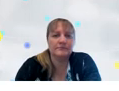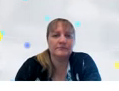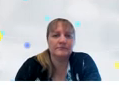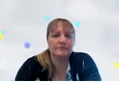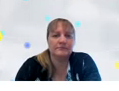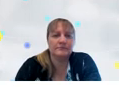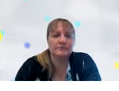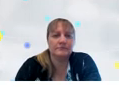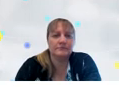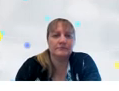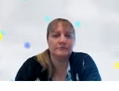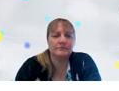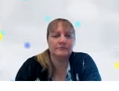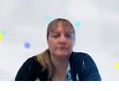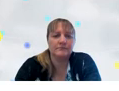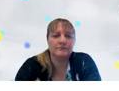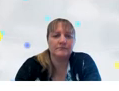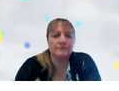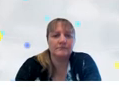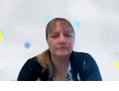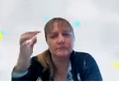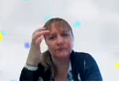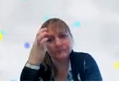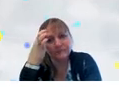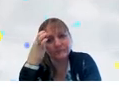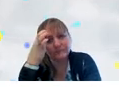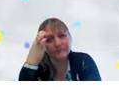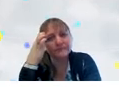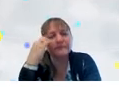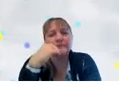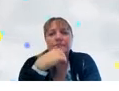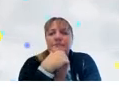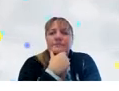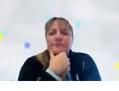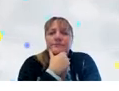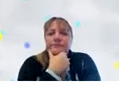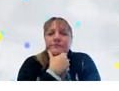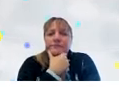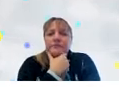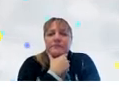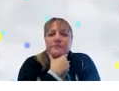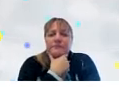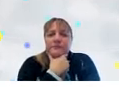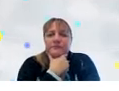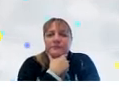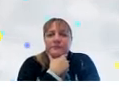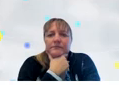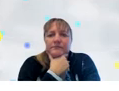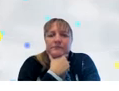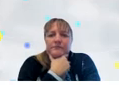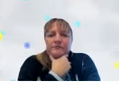in der grundschule und digitale medien wichtig und digitale medien in der grundschule nutzen zu können und wir wissen aus der